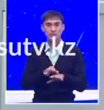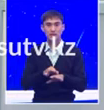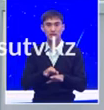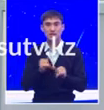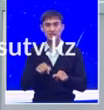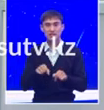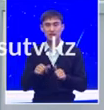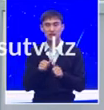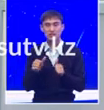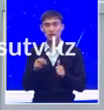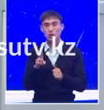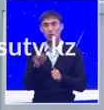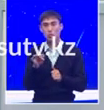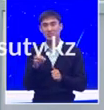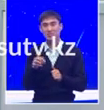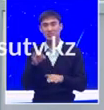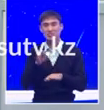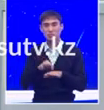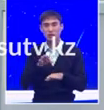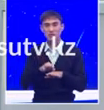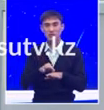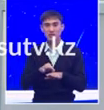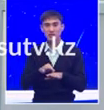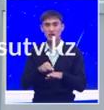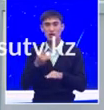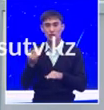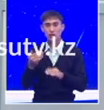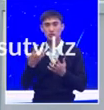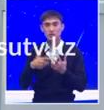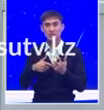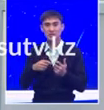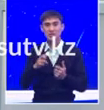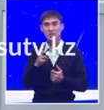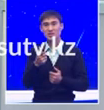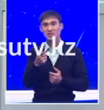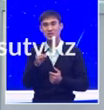основные колопроктологические заболевания, именно в том числе геморрой,